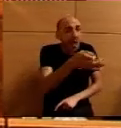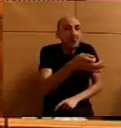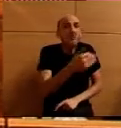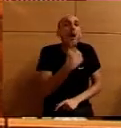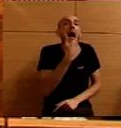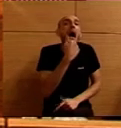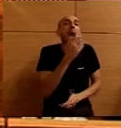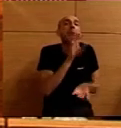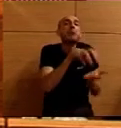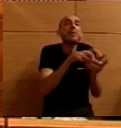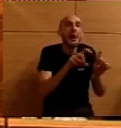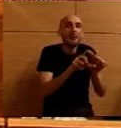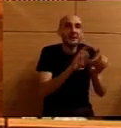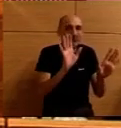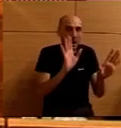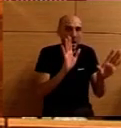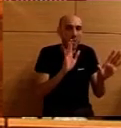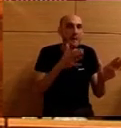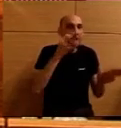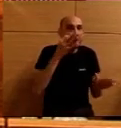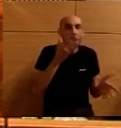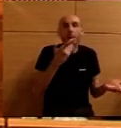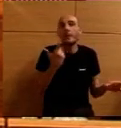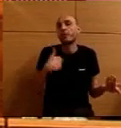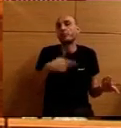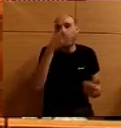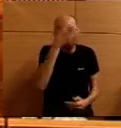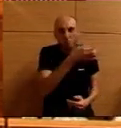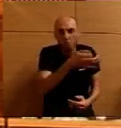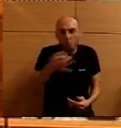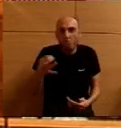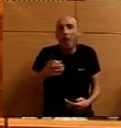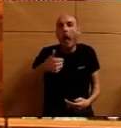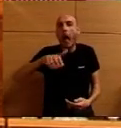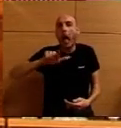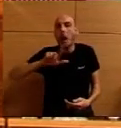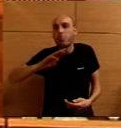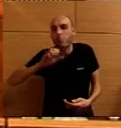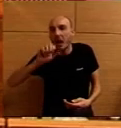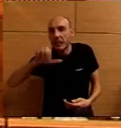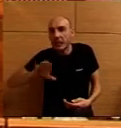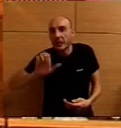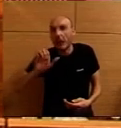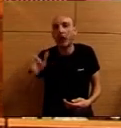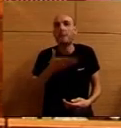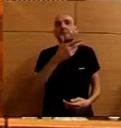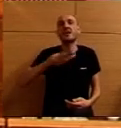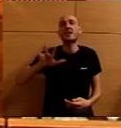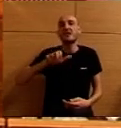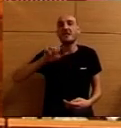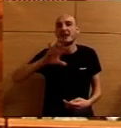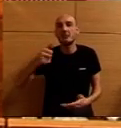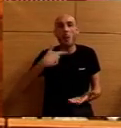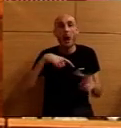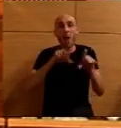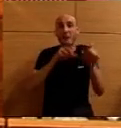ningú no se li escapa que ni en la Llesa, ni en el Puente, ni en els xicotets municipis n'hi ha aquest tipus d'empreses. I aquesta